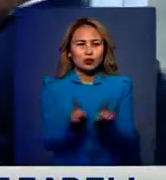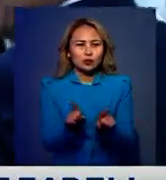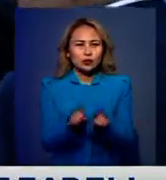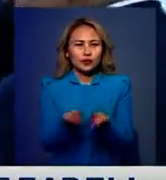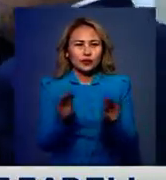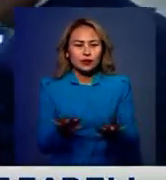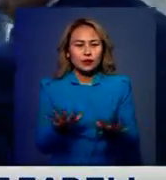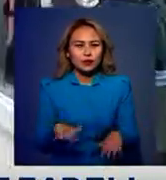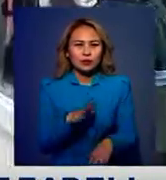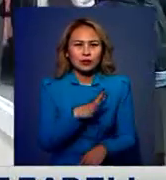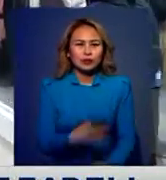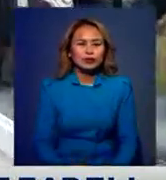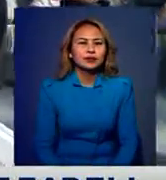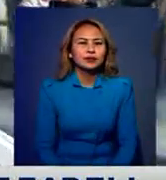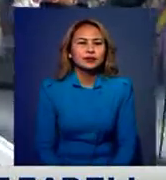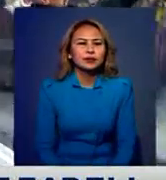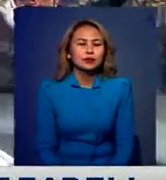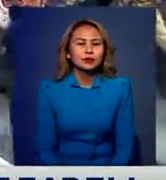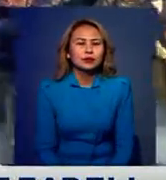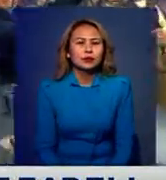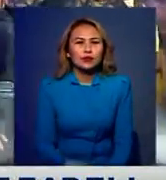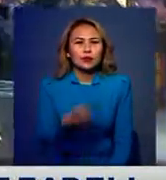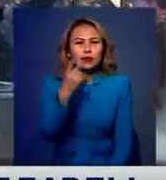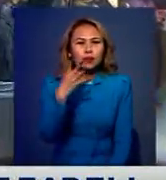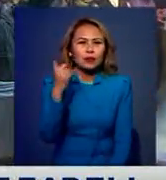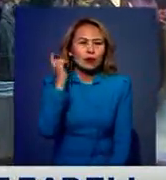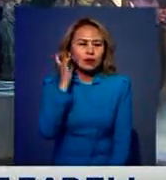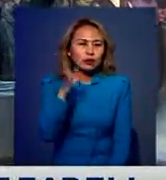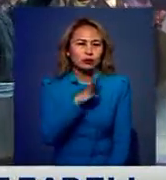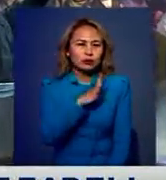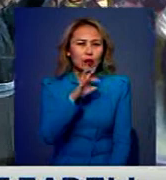орында қабылданыпты. 25 жылы Қызылорда қаласы